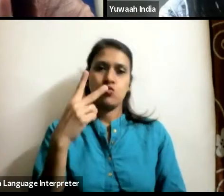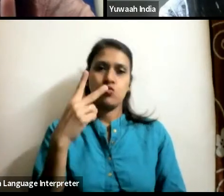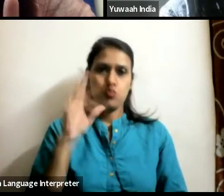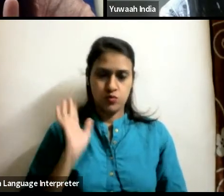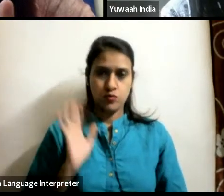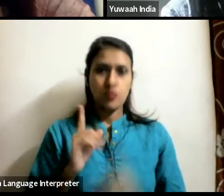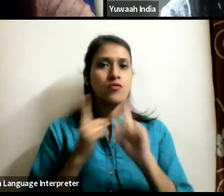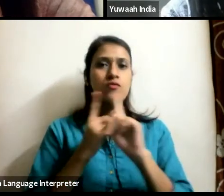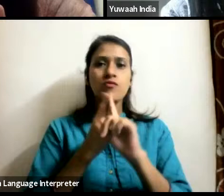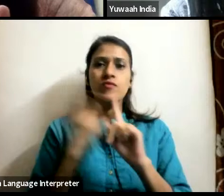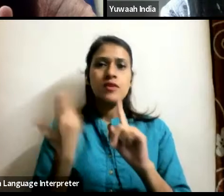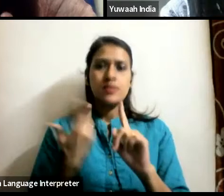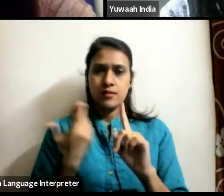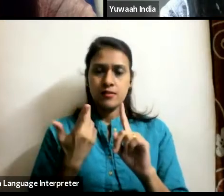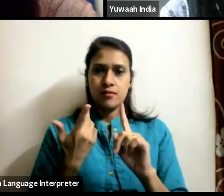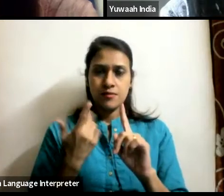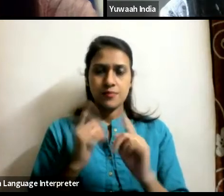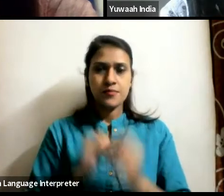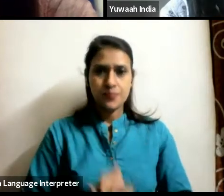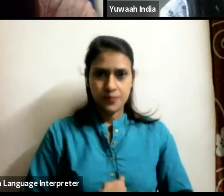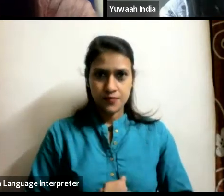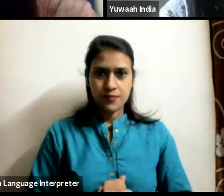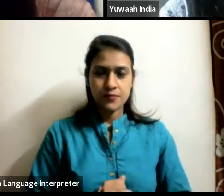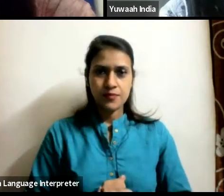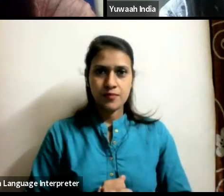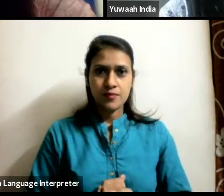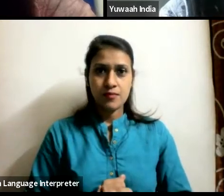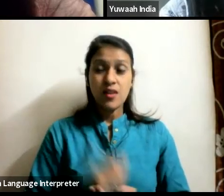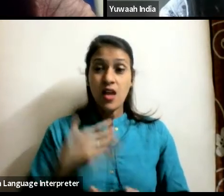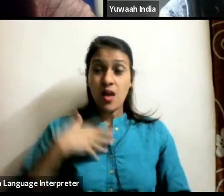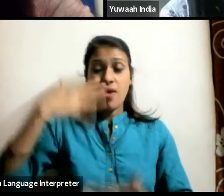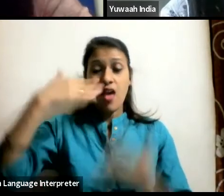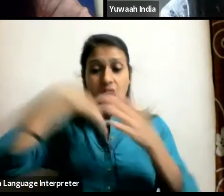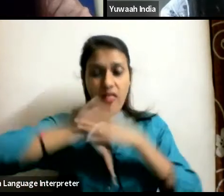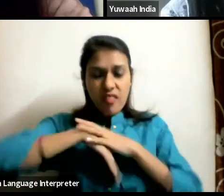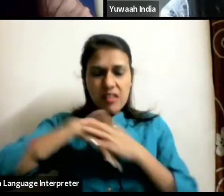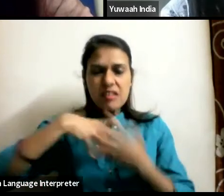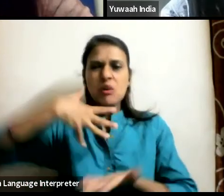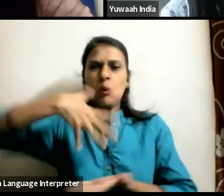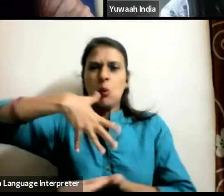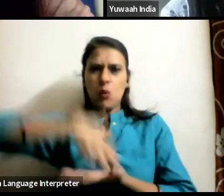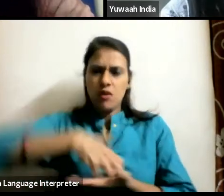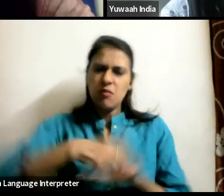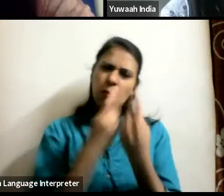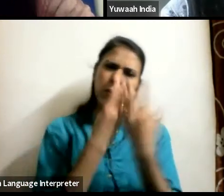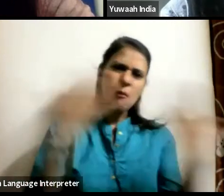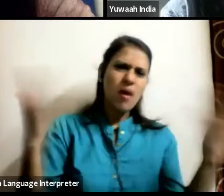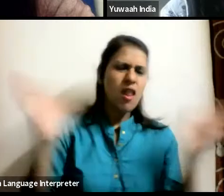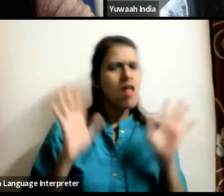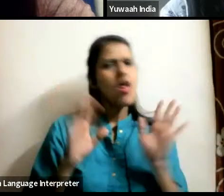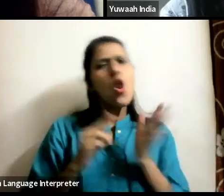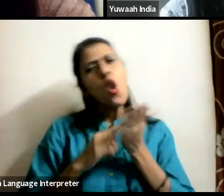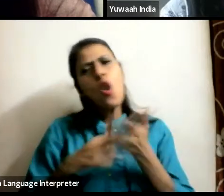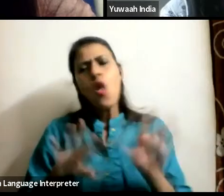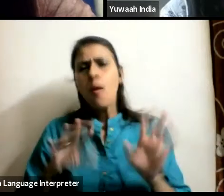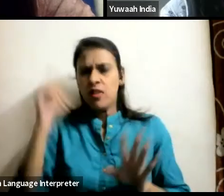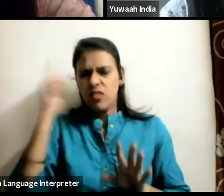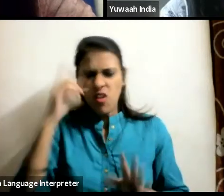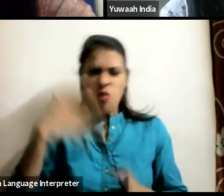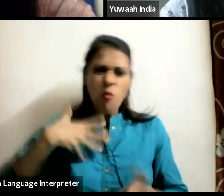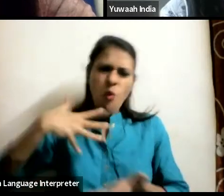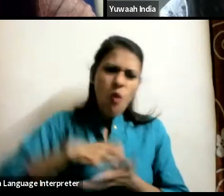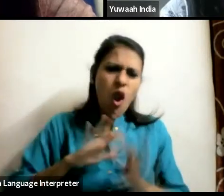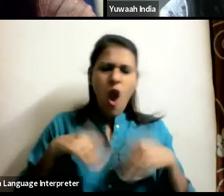फर्स्ट, यू अंडरस्टैंड करना पड़ेगा कि अभी आपको वीकनेस है, वो बहुतों को होती है, नॉर्मल है। तो आप